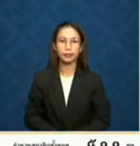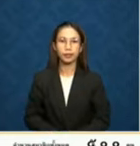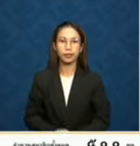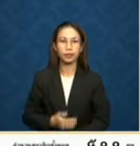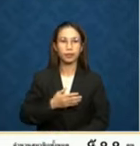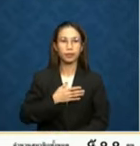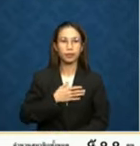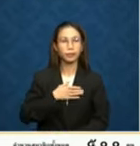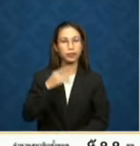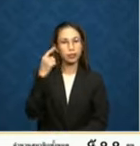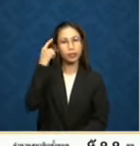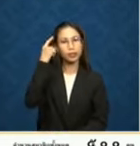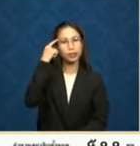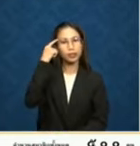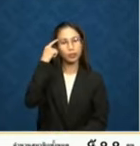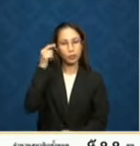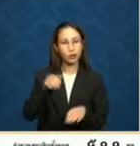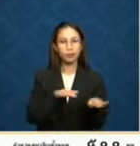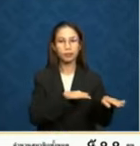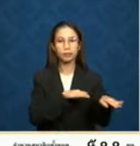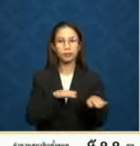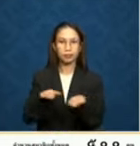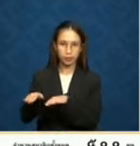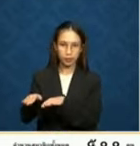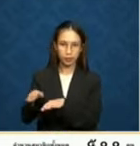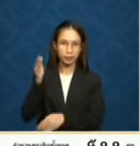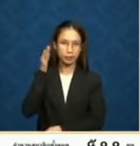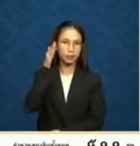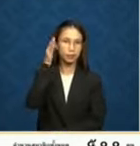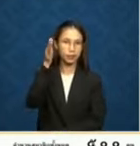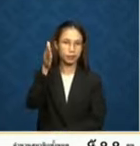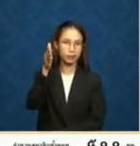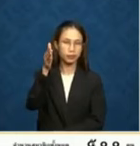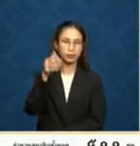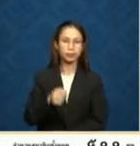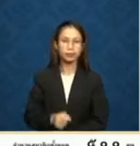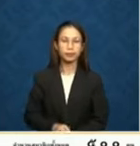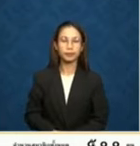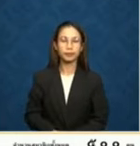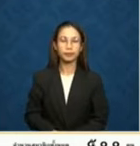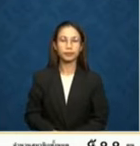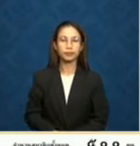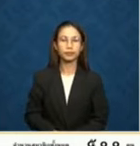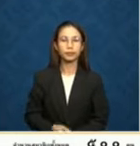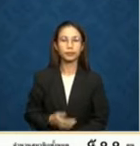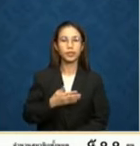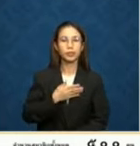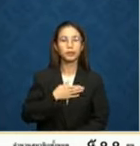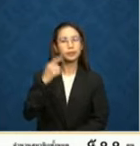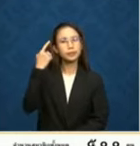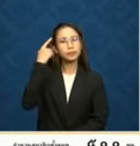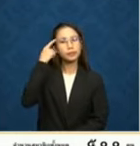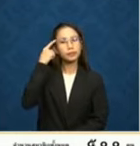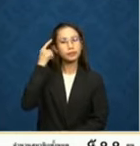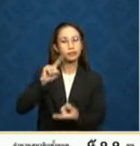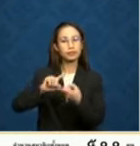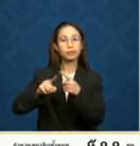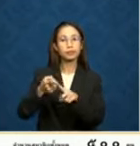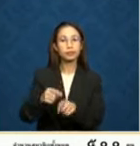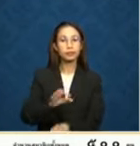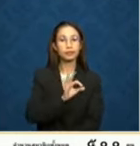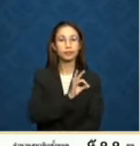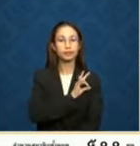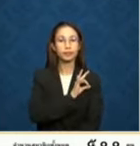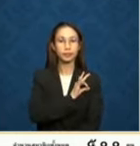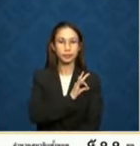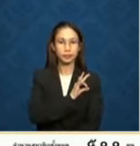คิดว่าน่าจะเป็การเตรยมความพร้อมในอนาคตและประเด็นที่ผมคิดวาเพื่อนๆสมาชิกในขนาด